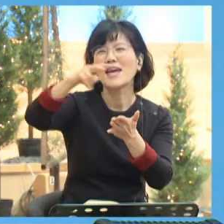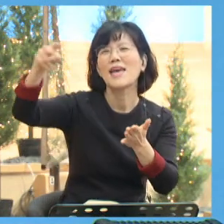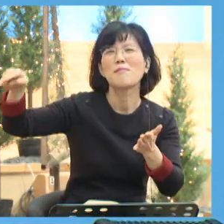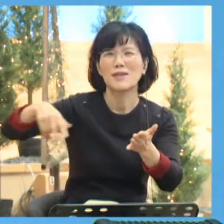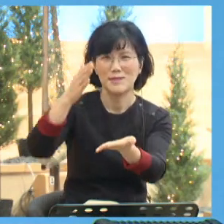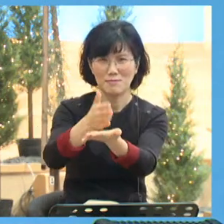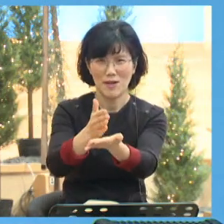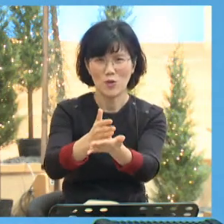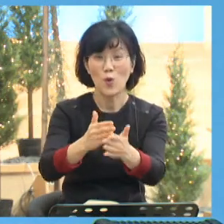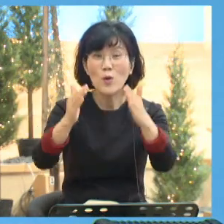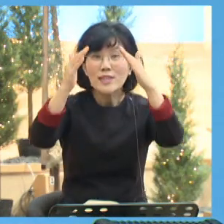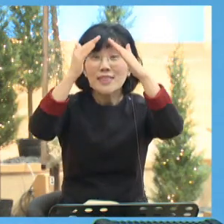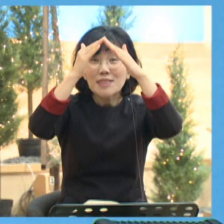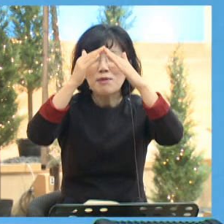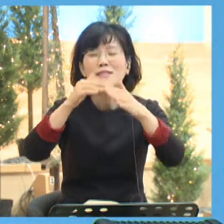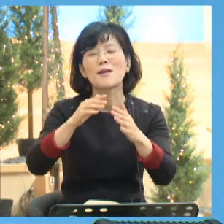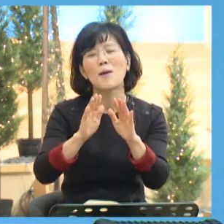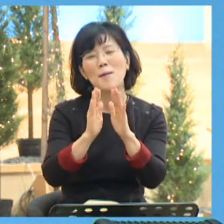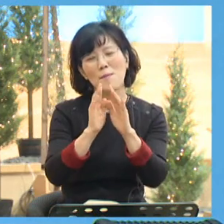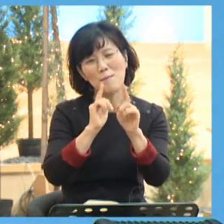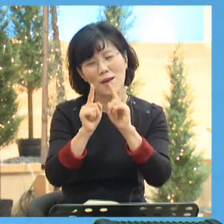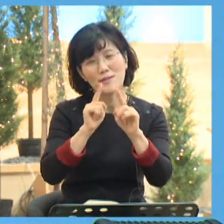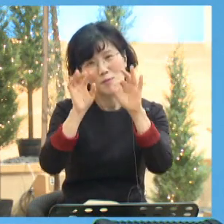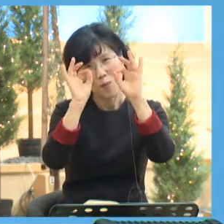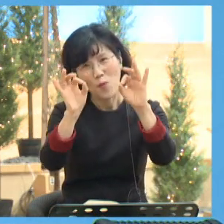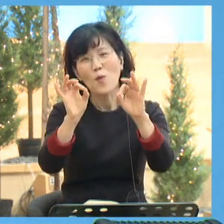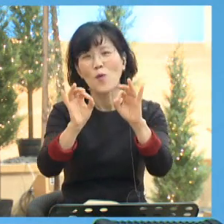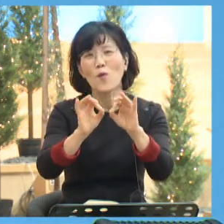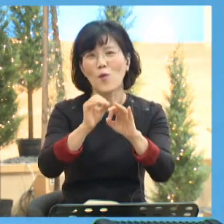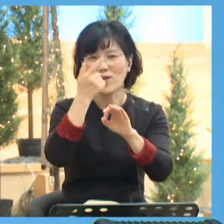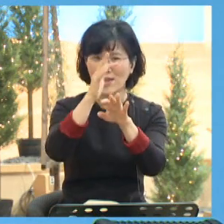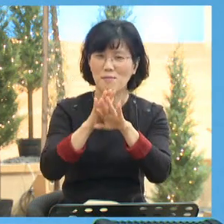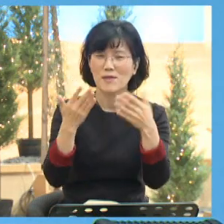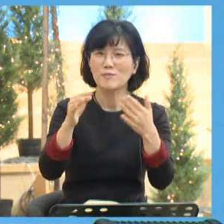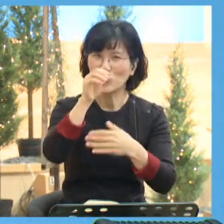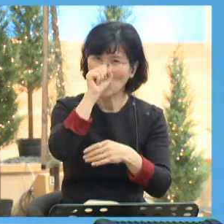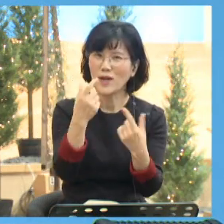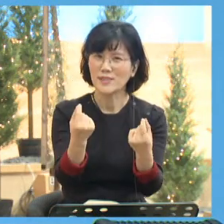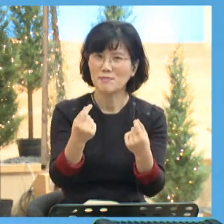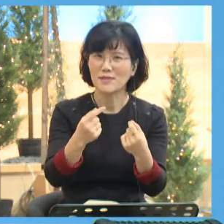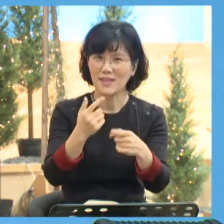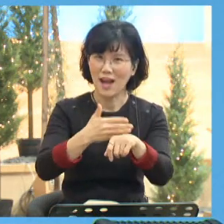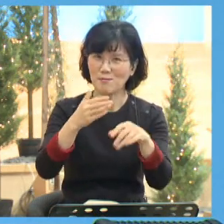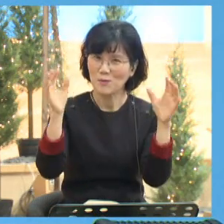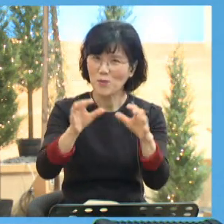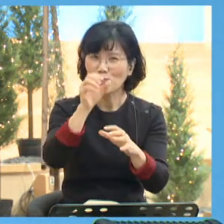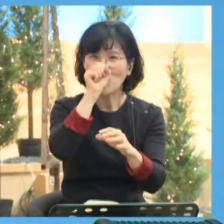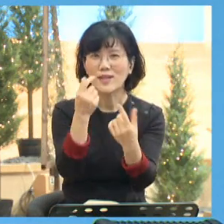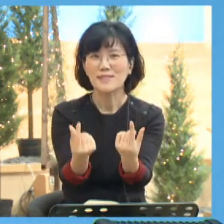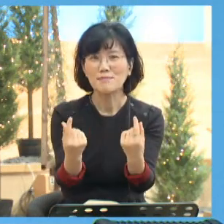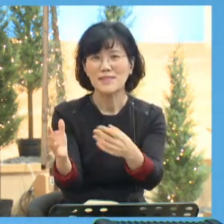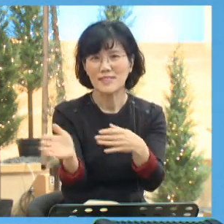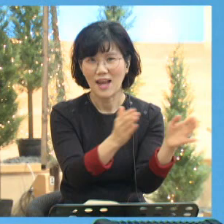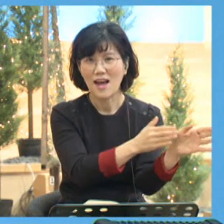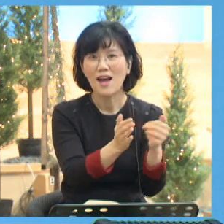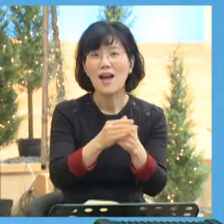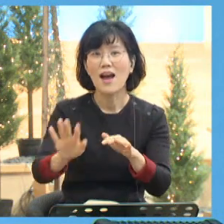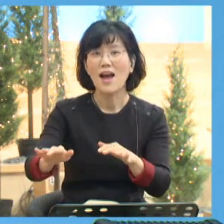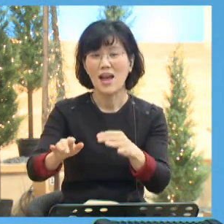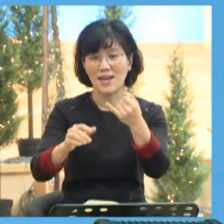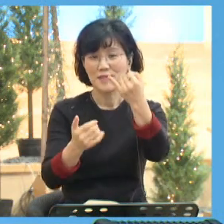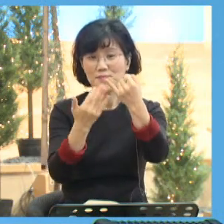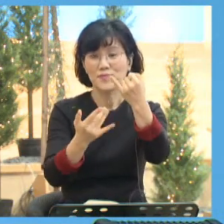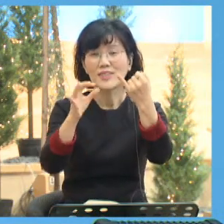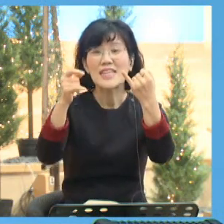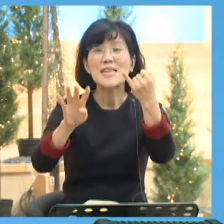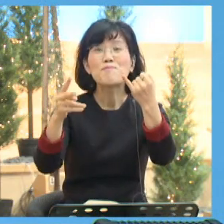지금 집에서 말씀드리면 되잖아 예배 들으면 되니까 다 9시 딱 멀어서 말씀드리면 좋을까 어쨌든 간에 입다가 하나님의